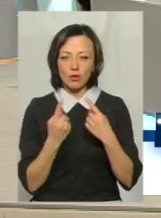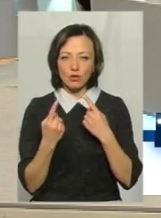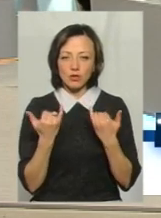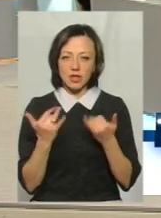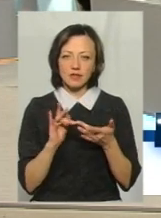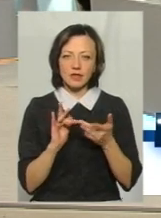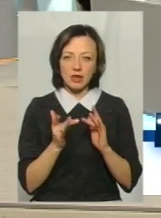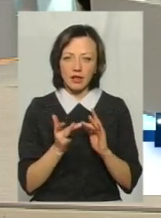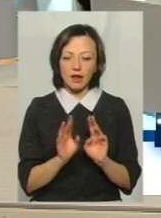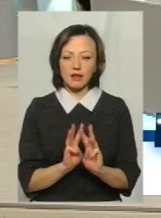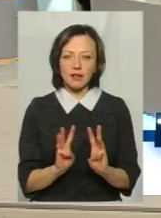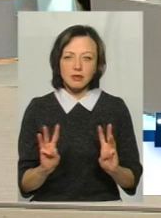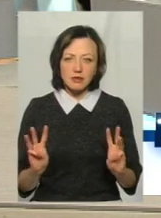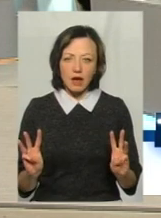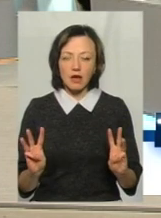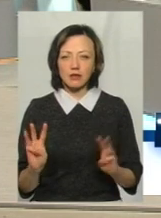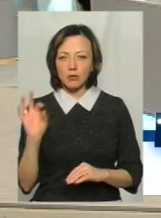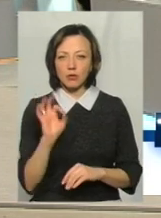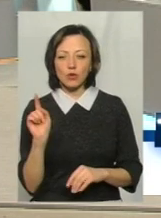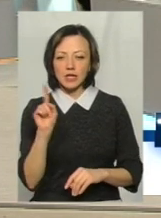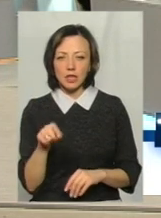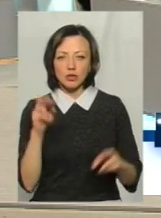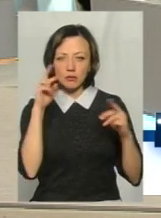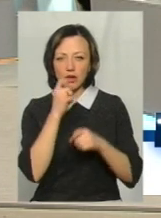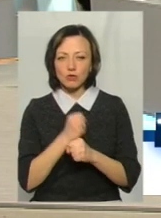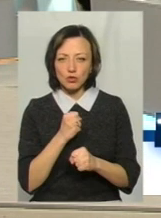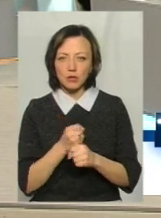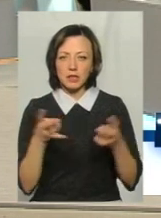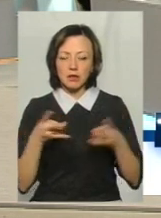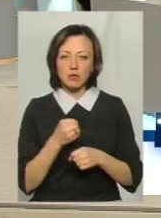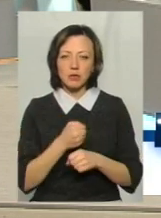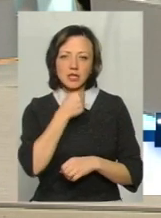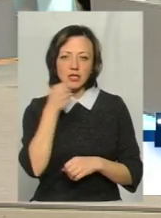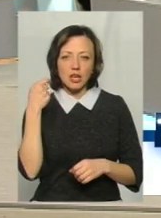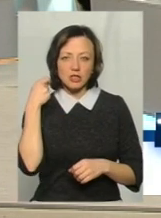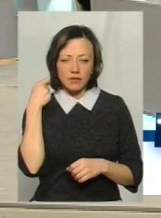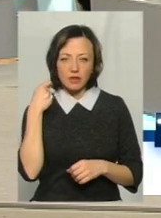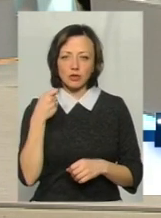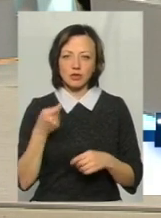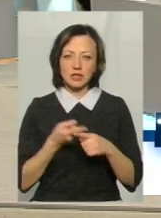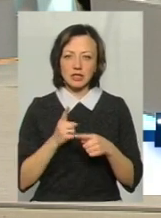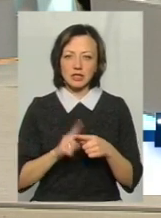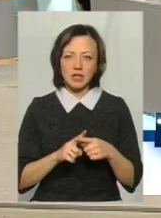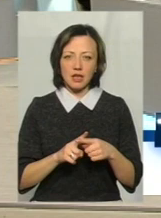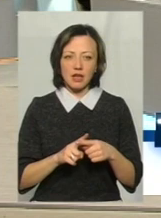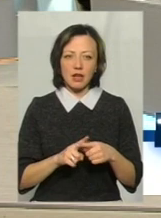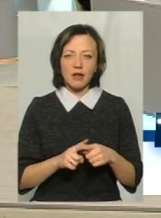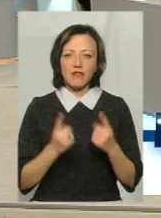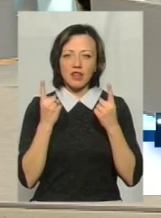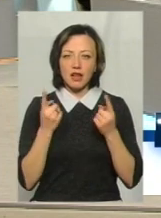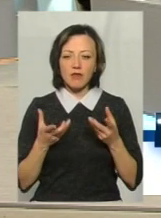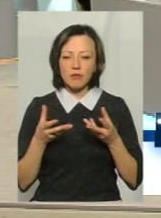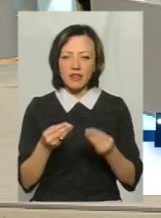в інтернеті, на сайтах, на блогах про те, що неправильно це зроблено, що це треба робити дітям старшого віку, що це великий вплив на імунну